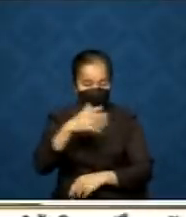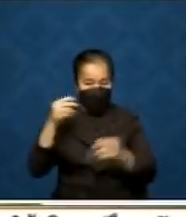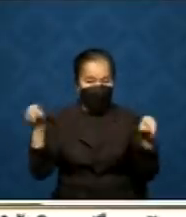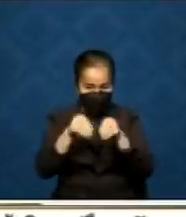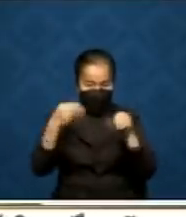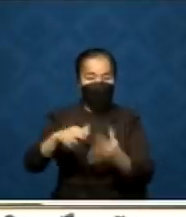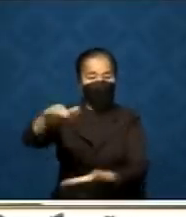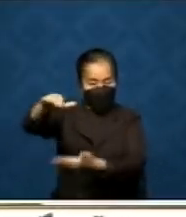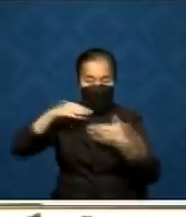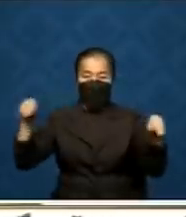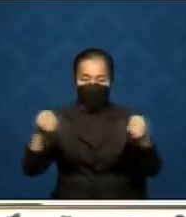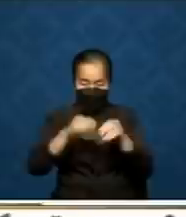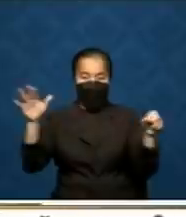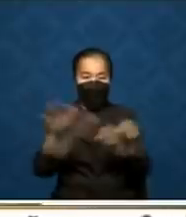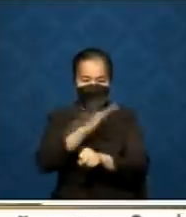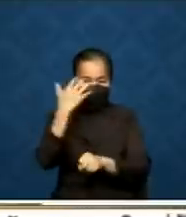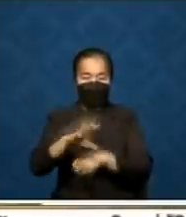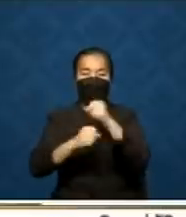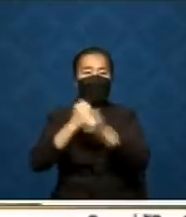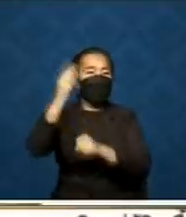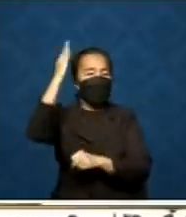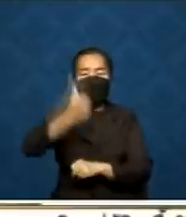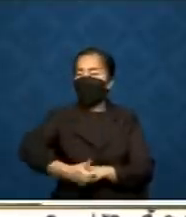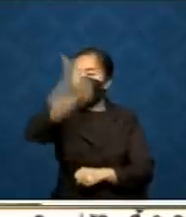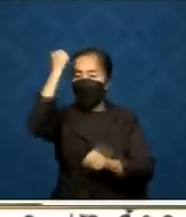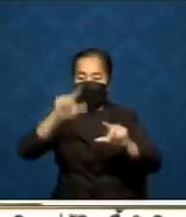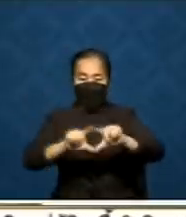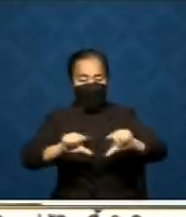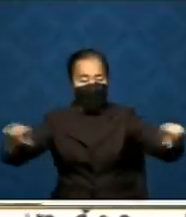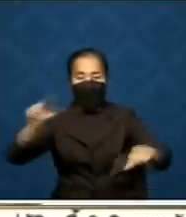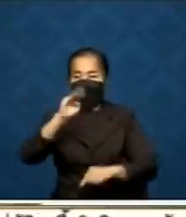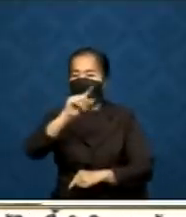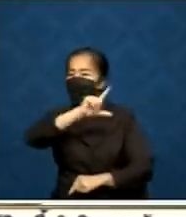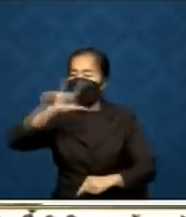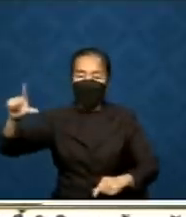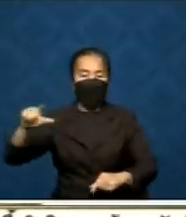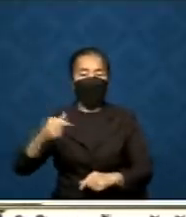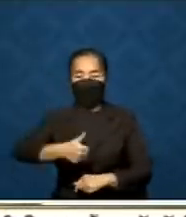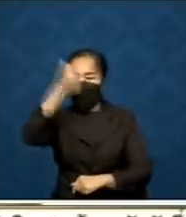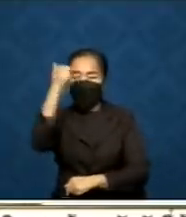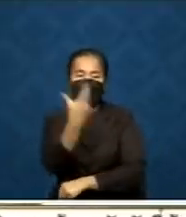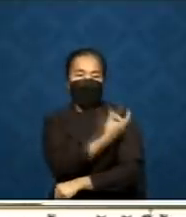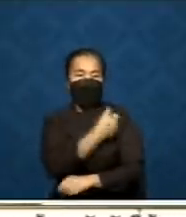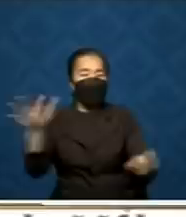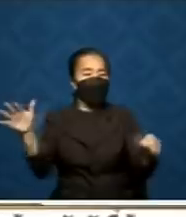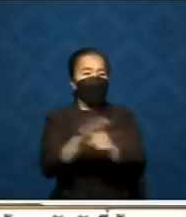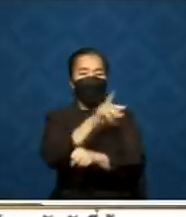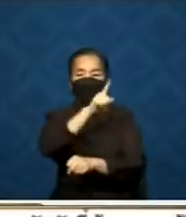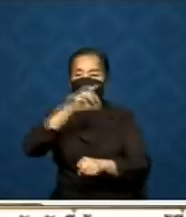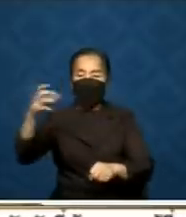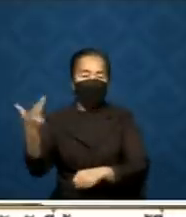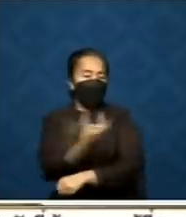สิ้นปีนี้ก็จะครบอีกปีหน้าได้ 40ล้านโด๊ส140ล้านโด๊สครบเต็ม